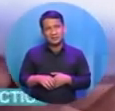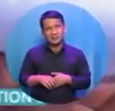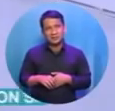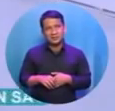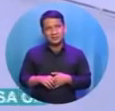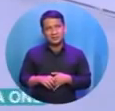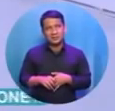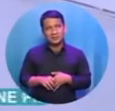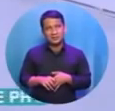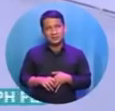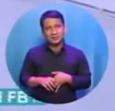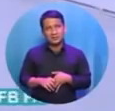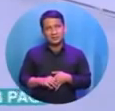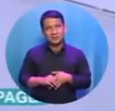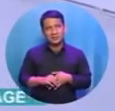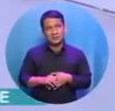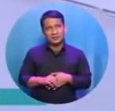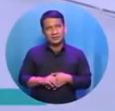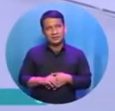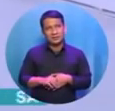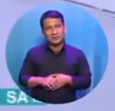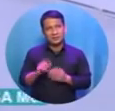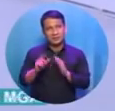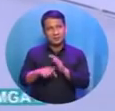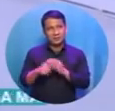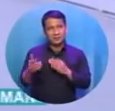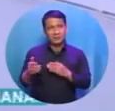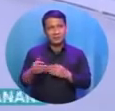Game. Pindot. Yan.